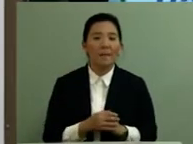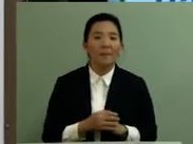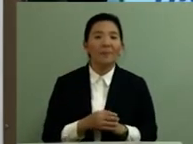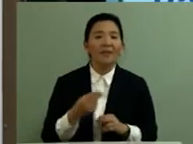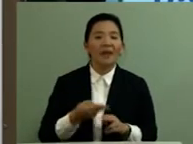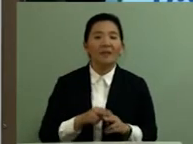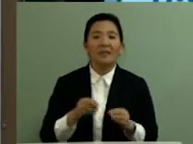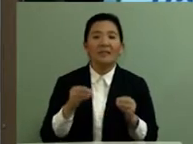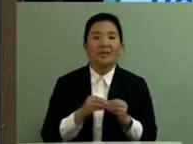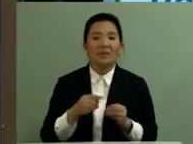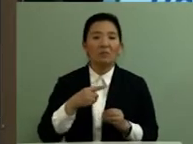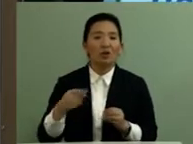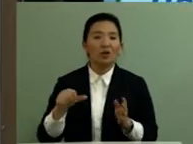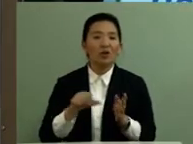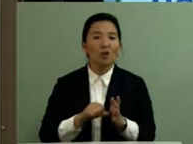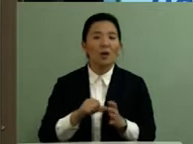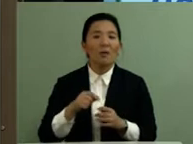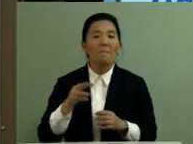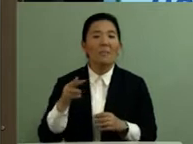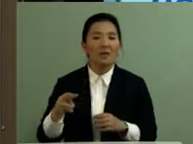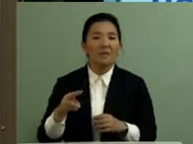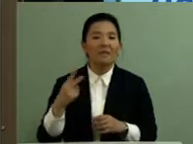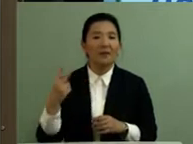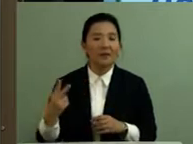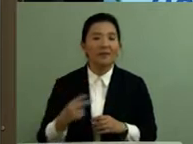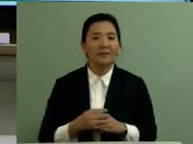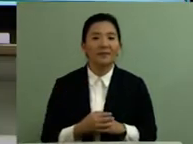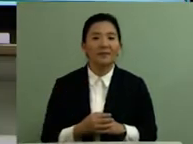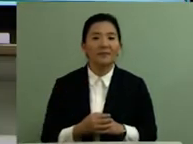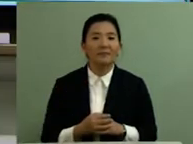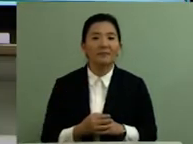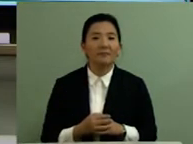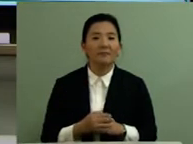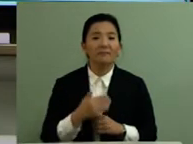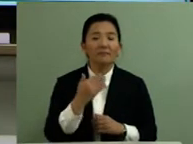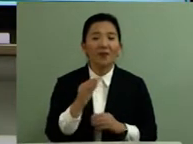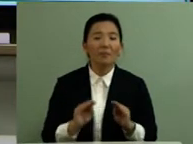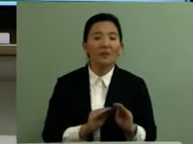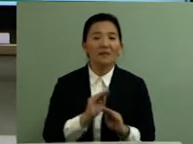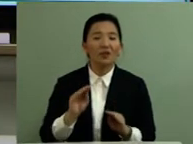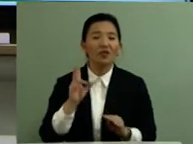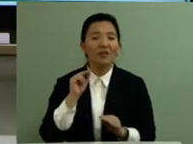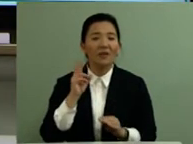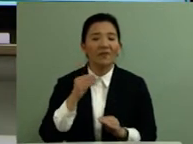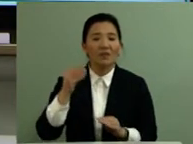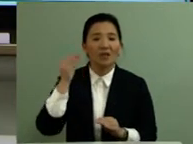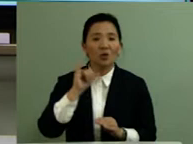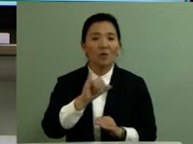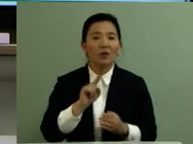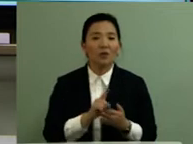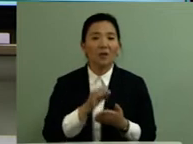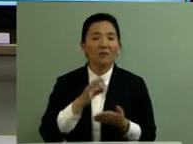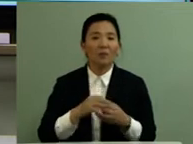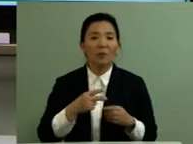Правильно, 10 в минус 6 метра в квадрате. Вы подставляете числовые значения, у вас должен